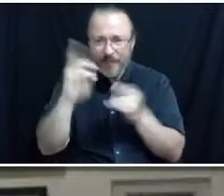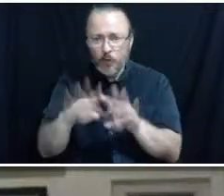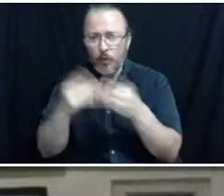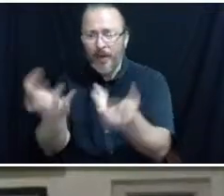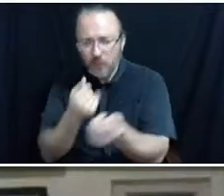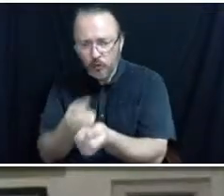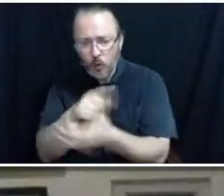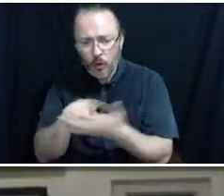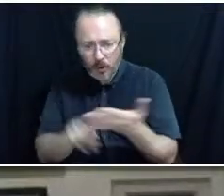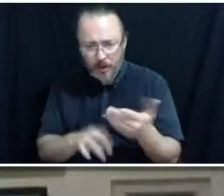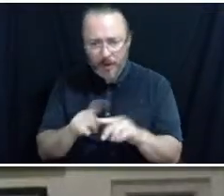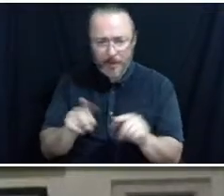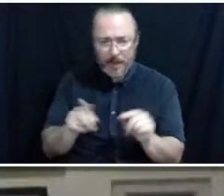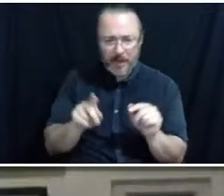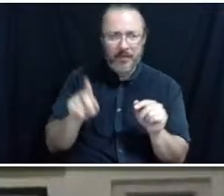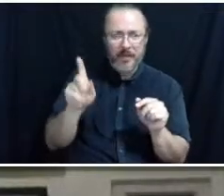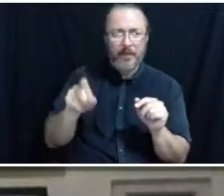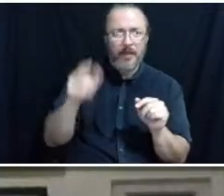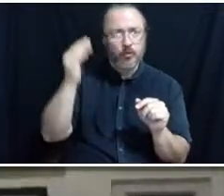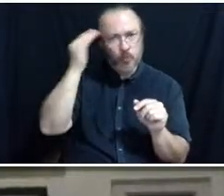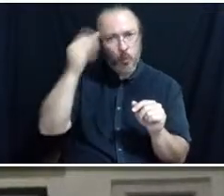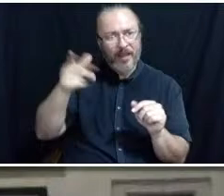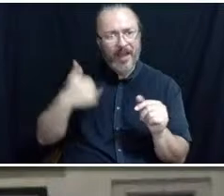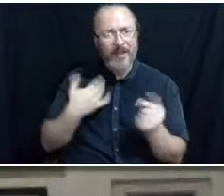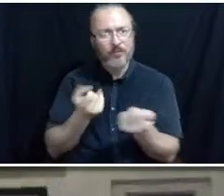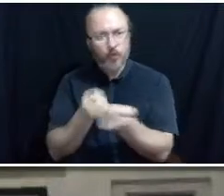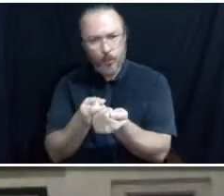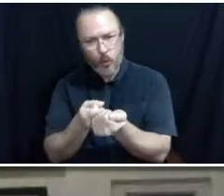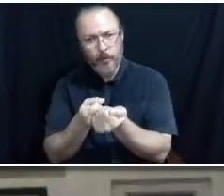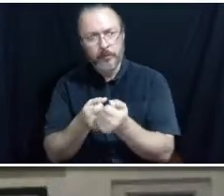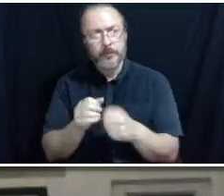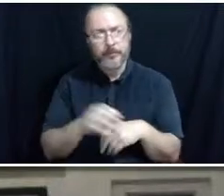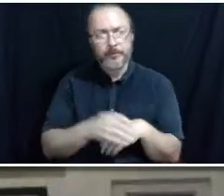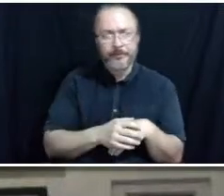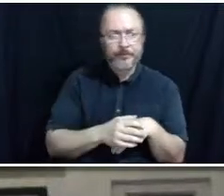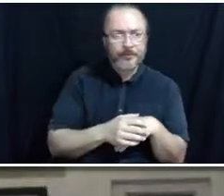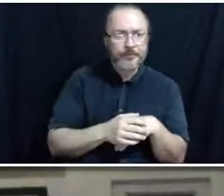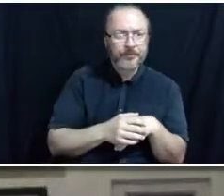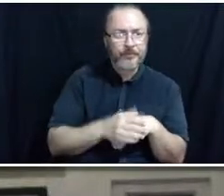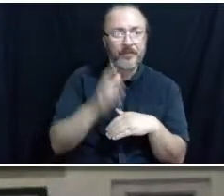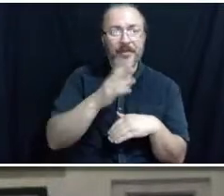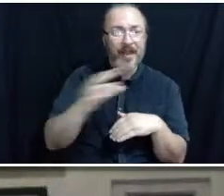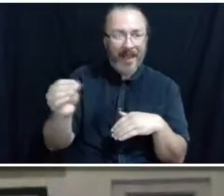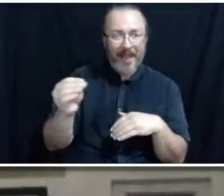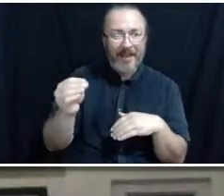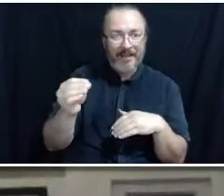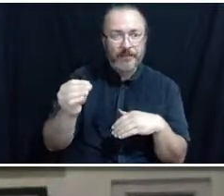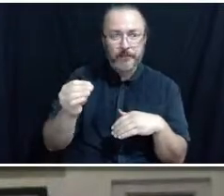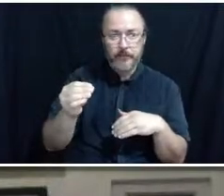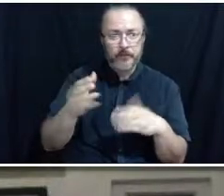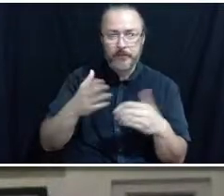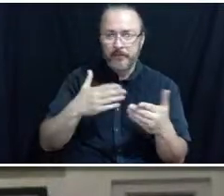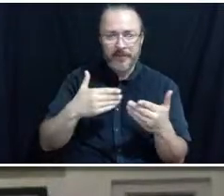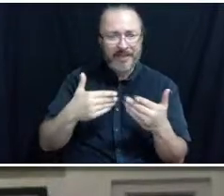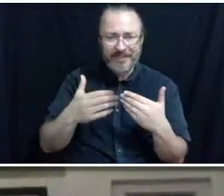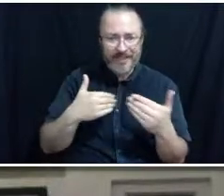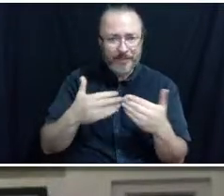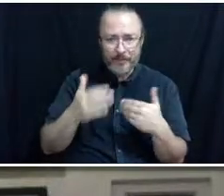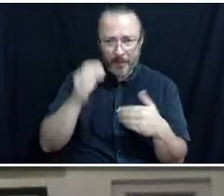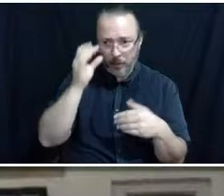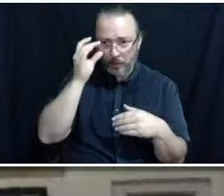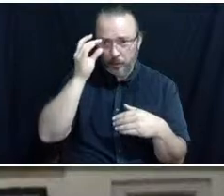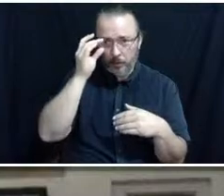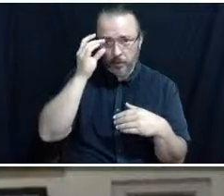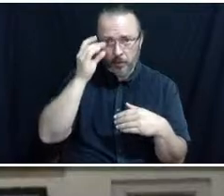soutenir les enfants. Les enseignants savent que je les soutiens. Et parfois, je m'oppose aux inspecteurs